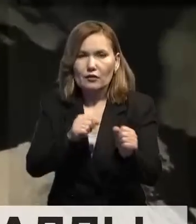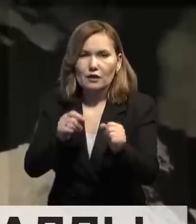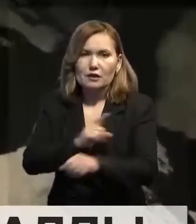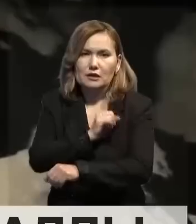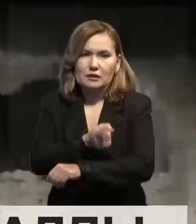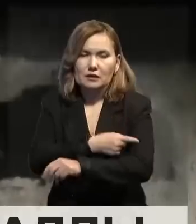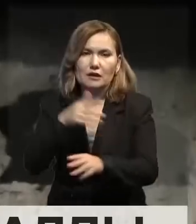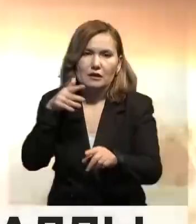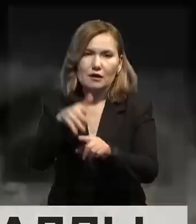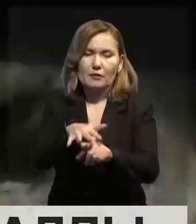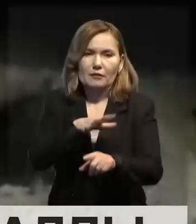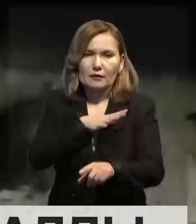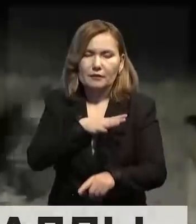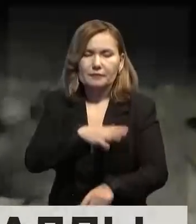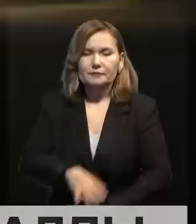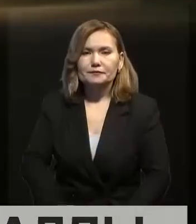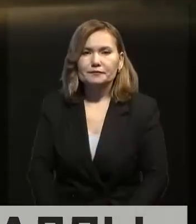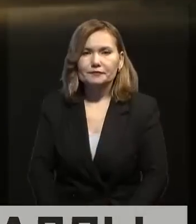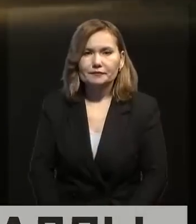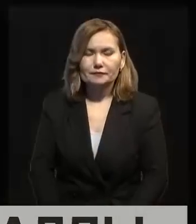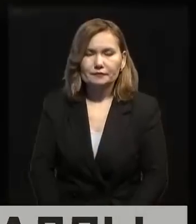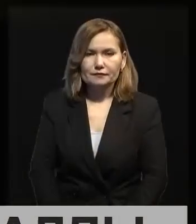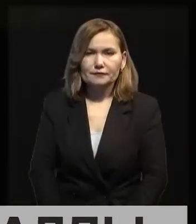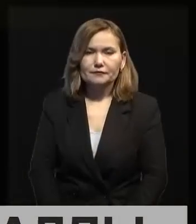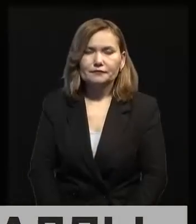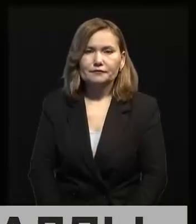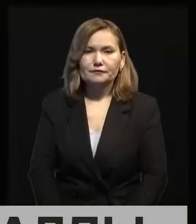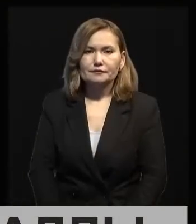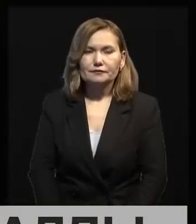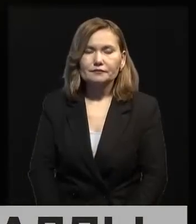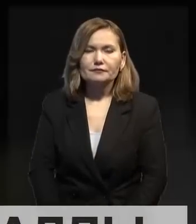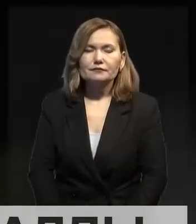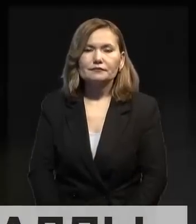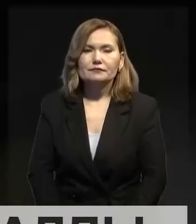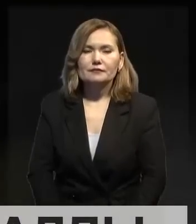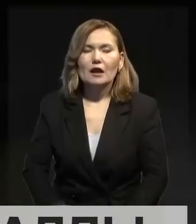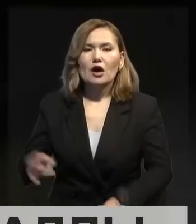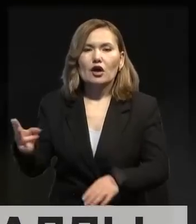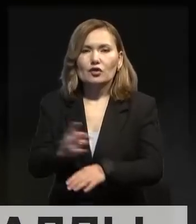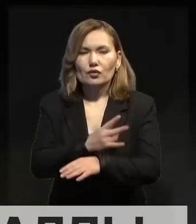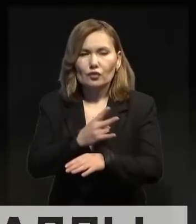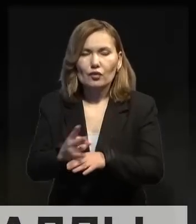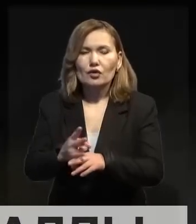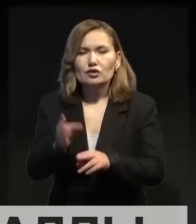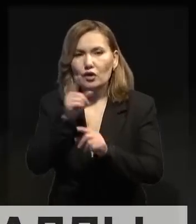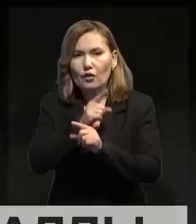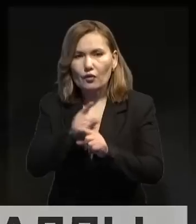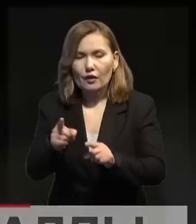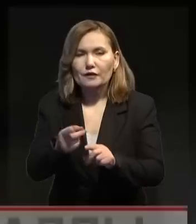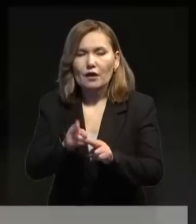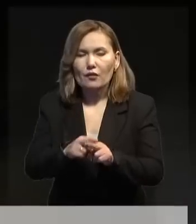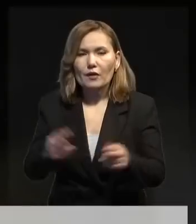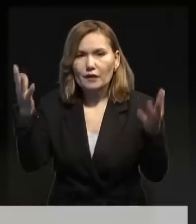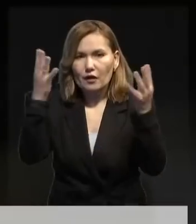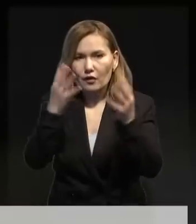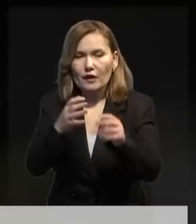Миномет! Bugünkü vakitte korganska köşken bölümşenin jaungerlik atısının